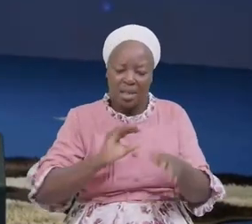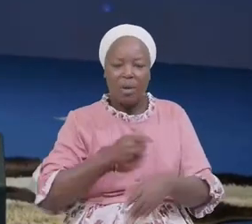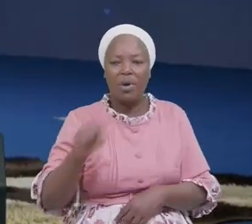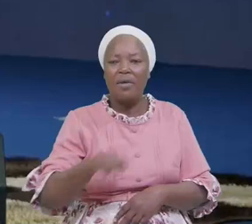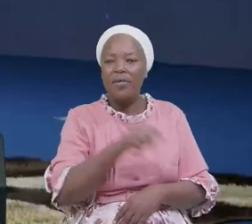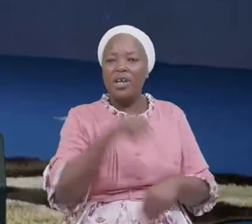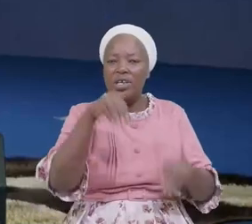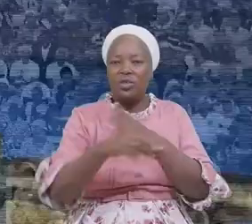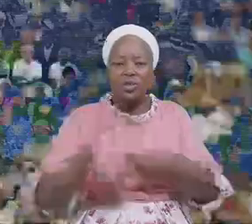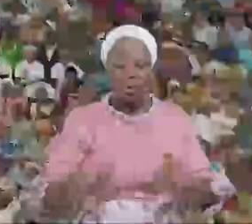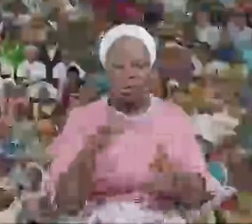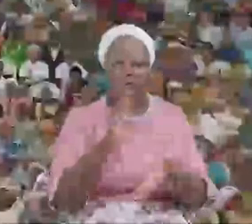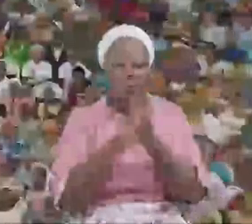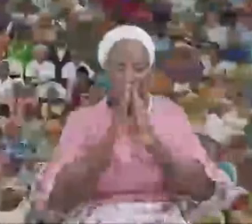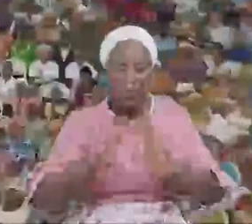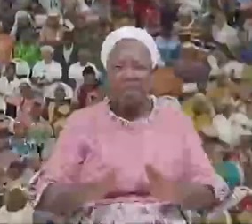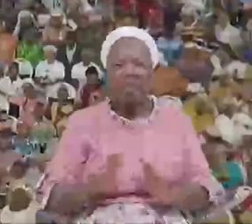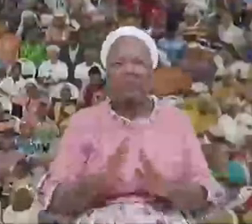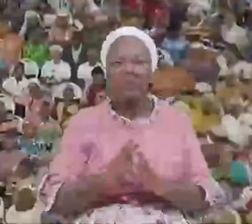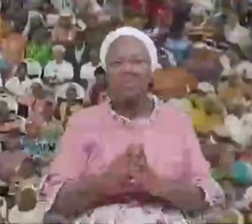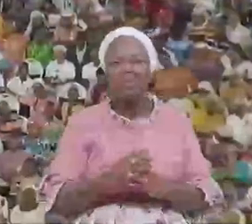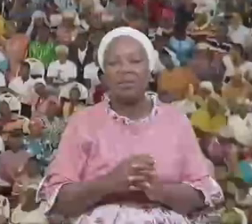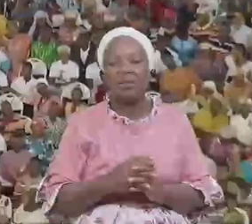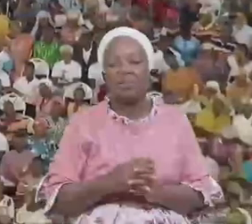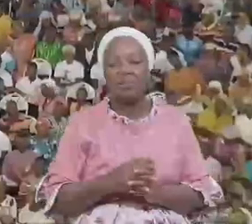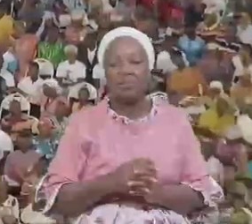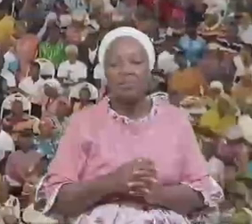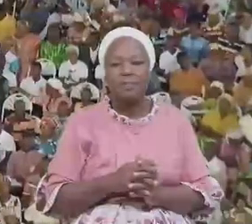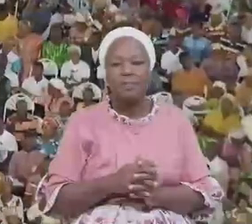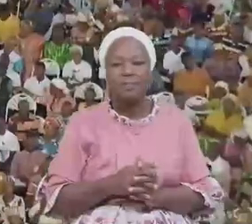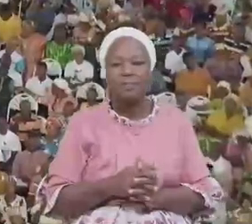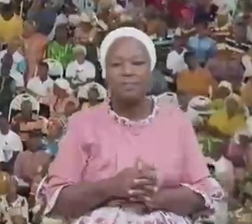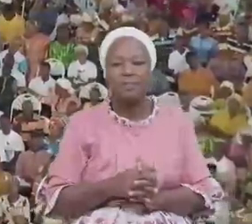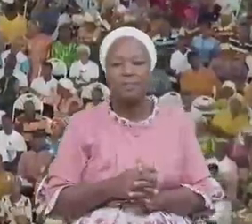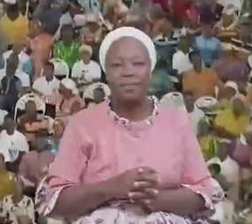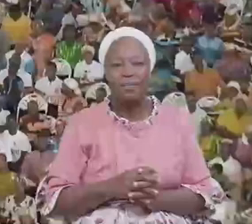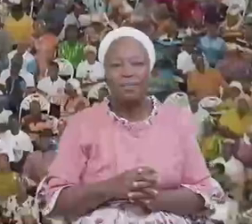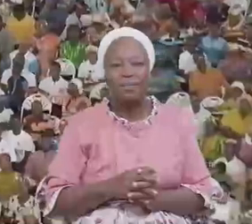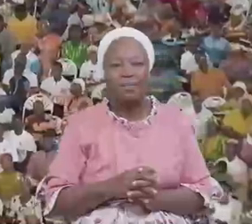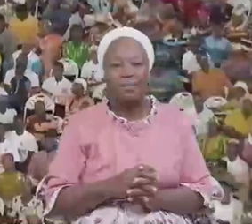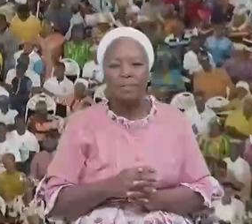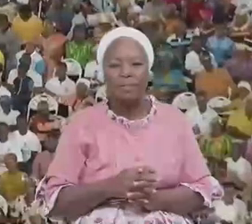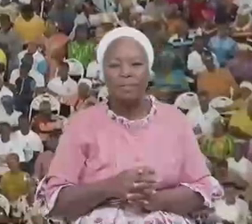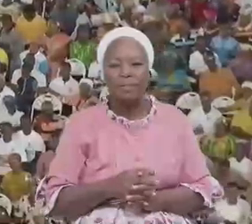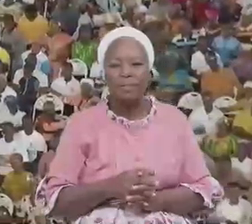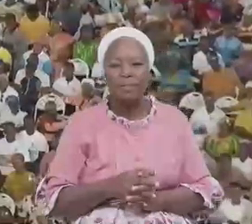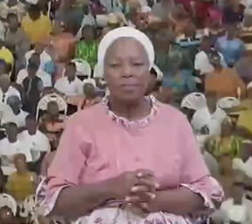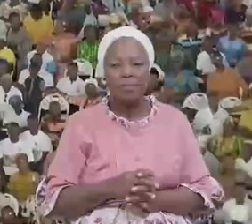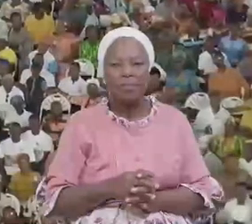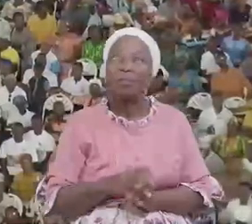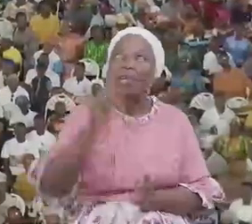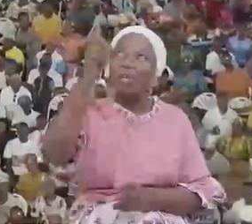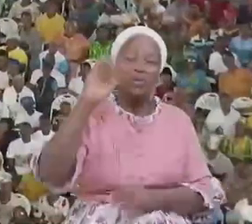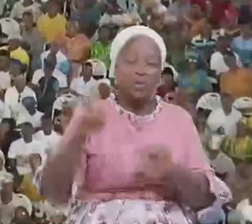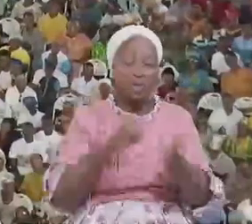Et c'est ceux qui éclairent ceux qui sont assis dans les ténèbres, dans l'ombre de la mort, c'est lui qui dirige notre part. Il le fera pour toi